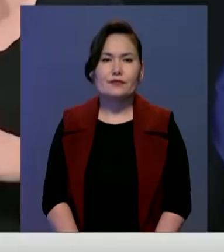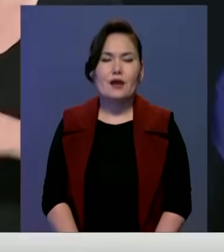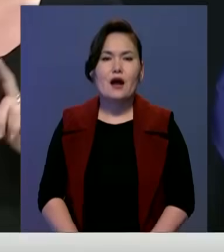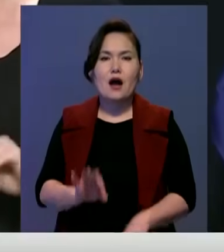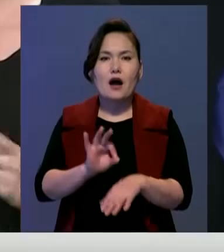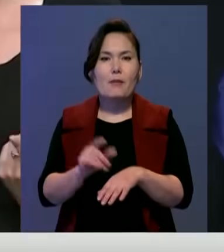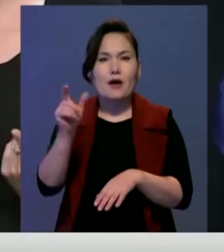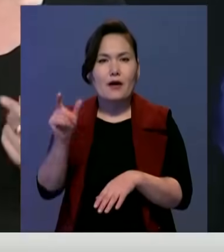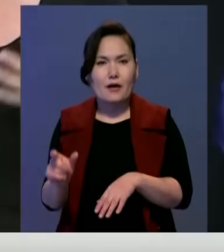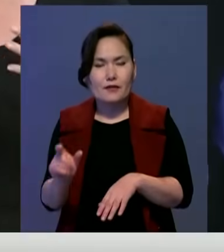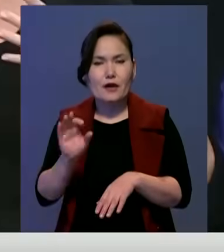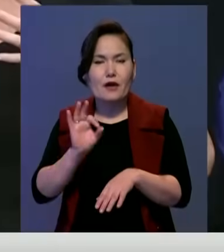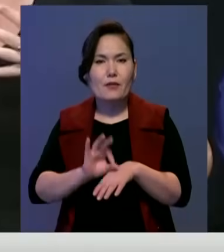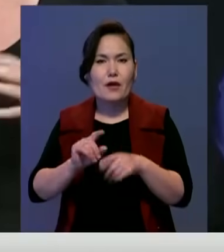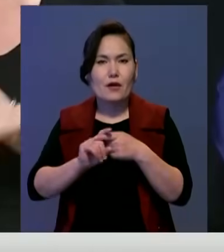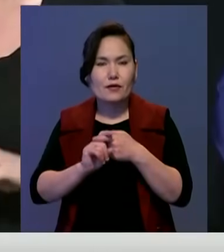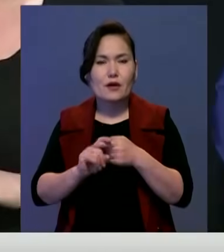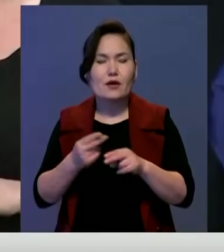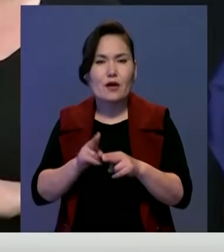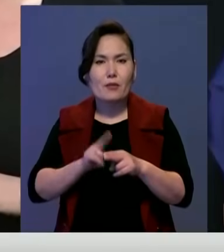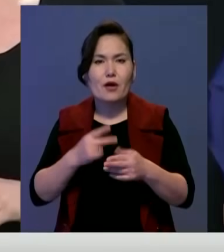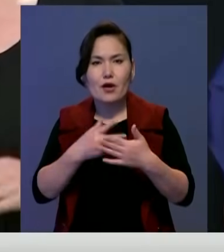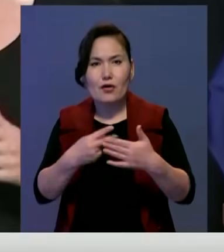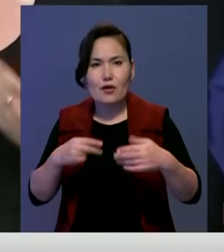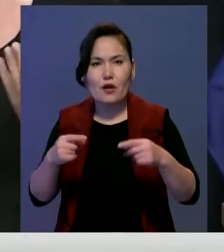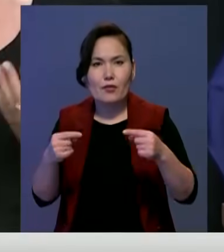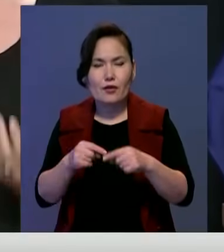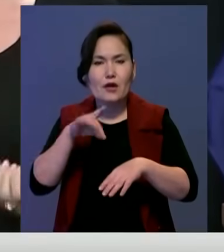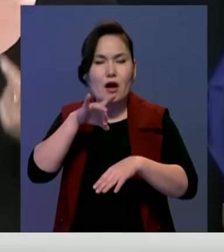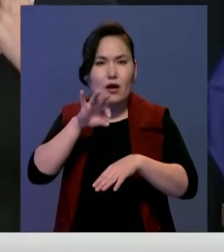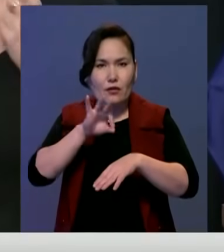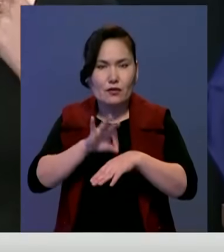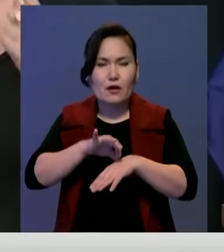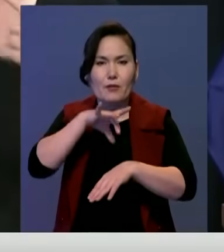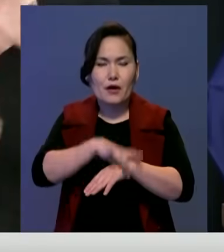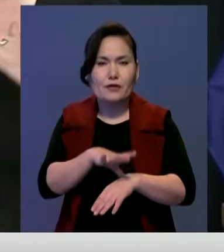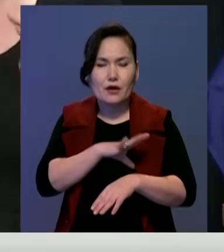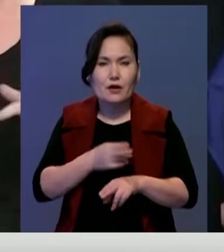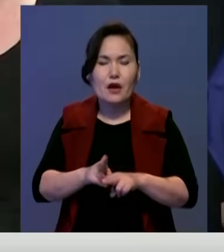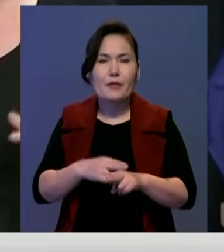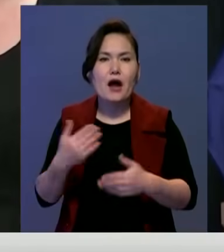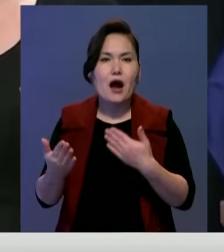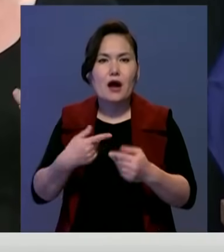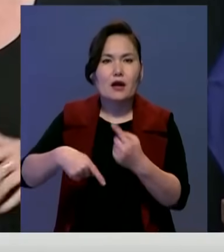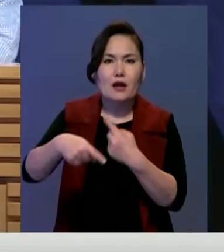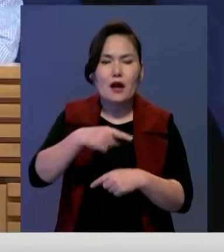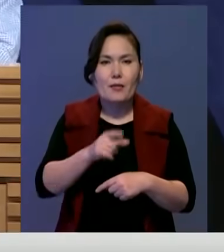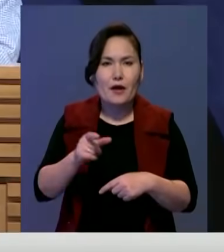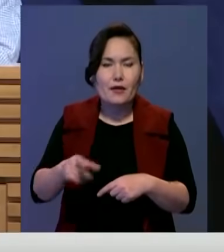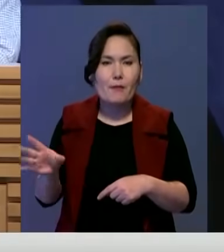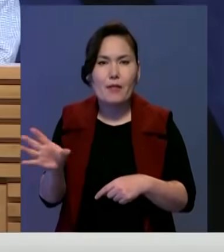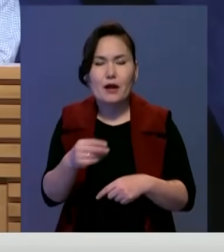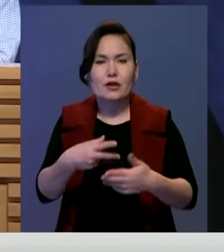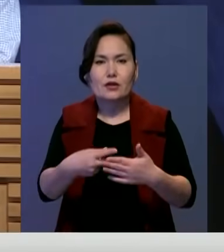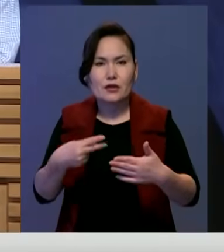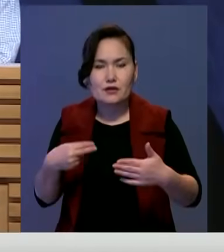Науқастың коронавирустың қандай штамына шалдыққан әзірге белгісіз. Онымен араласқан басқа адамдарының да тест алынып, барлығы карантинге жабылды.